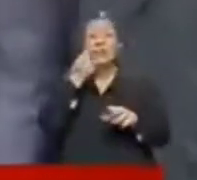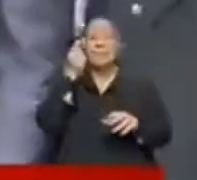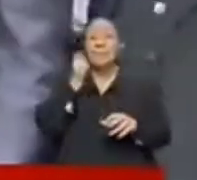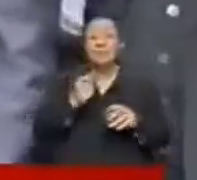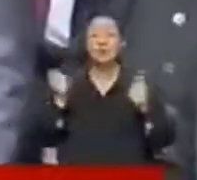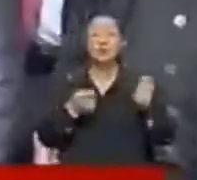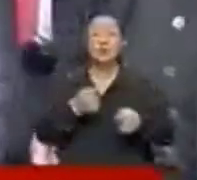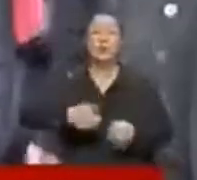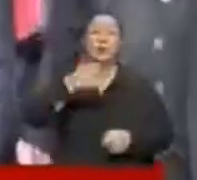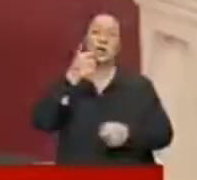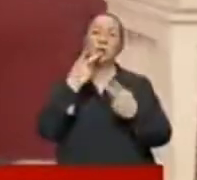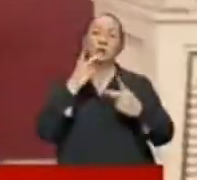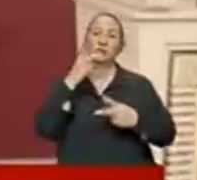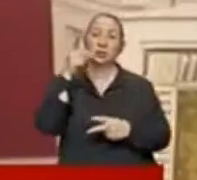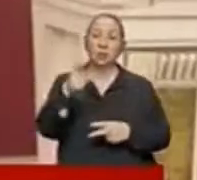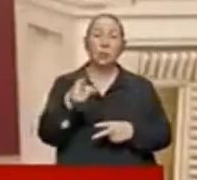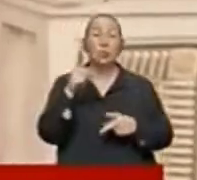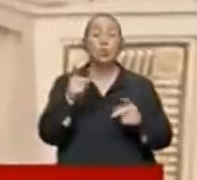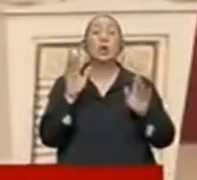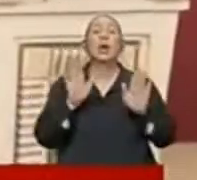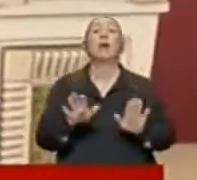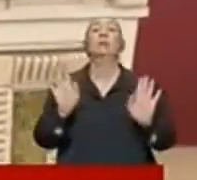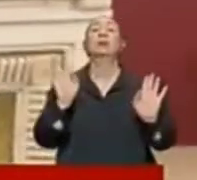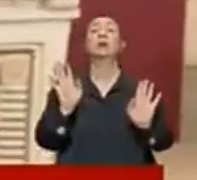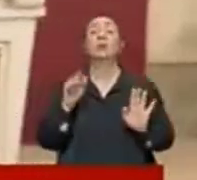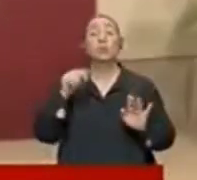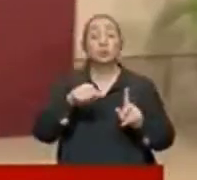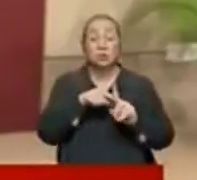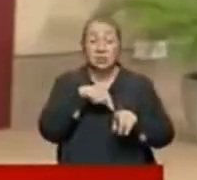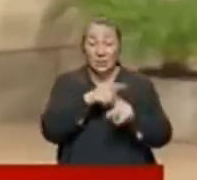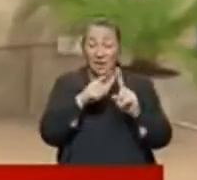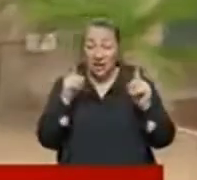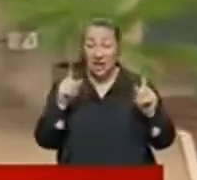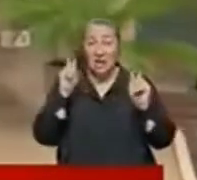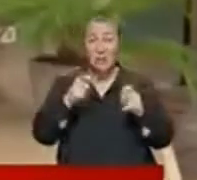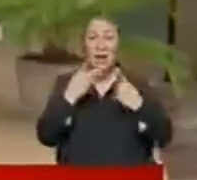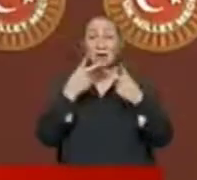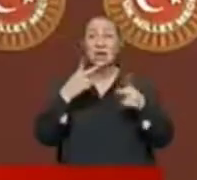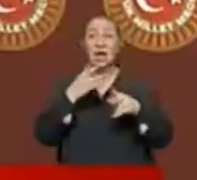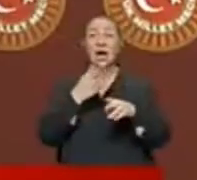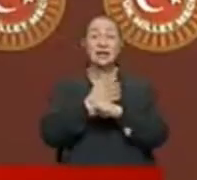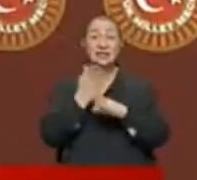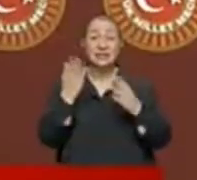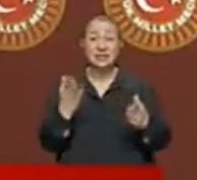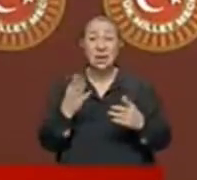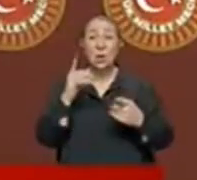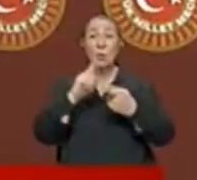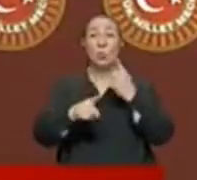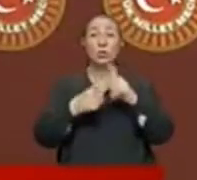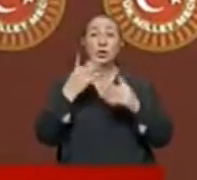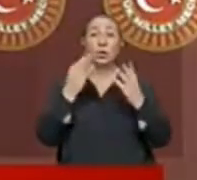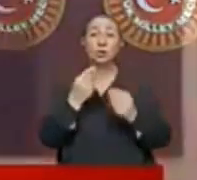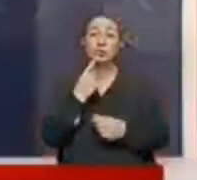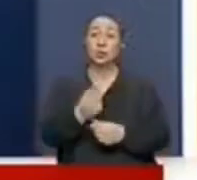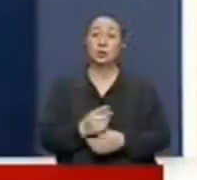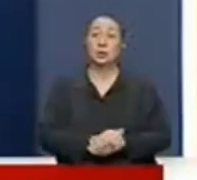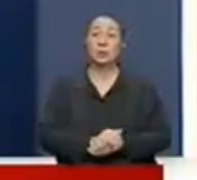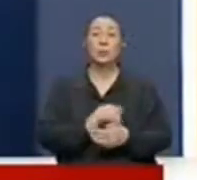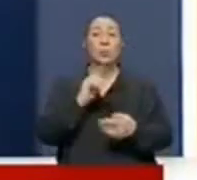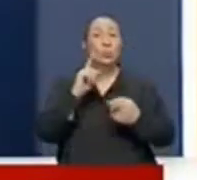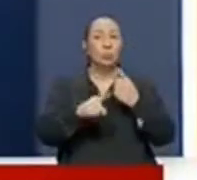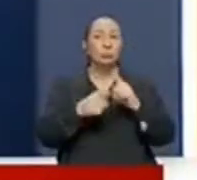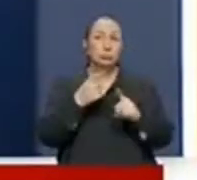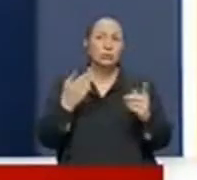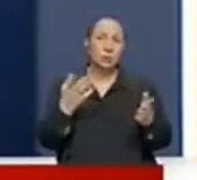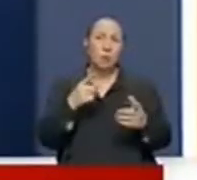Çalışma Bakanı Vedat Bilgin açıkladı. Bununla da kalmadı. Bu zamana kadar yapılan açıklamaların aslında siyasi olduğunu söyledi. Tabii